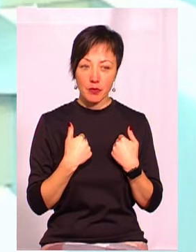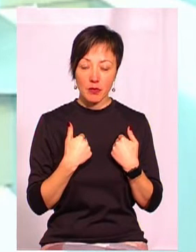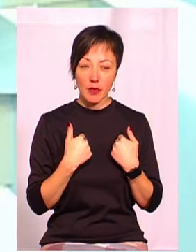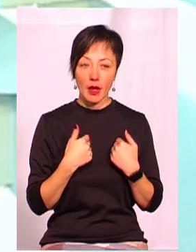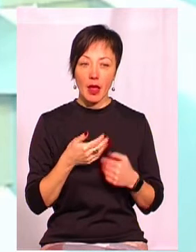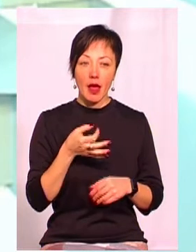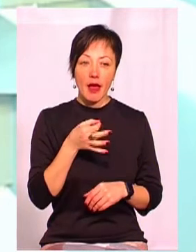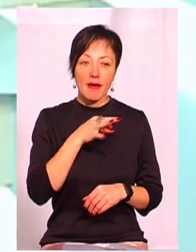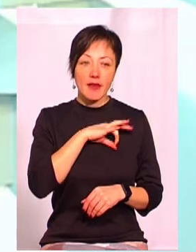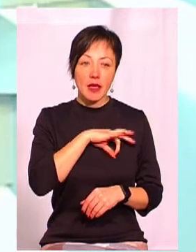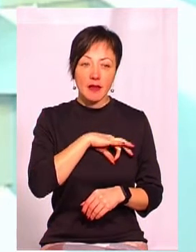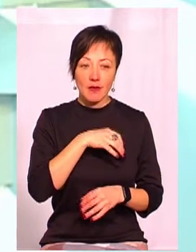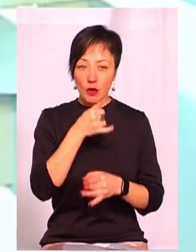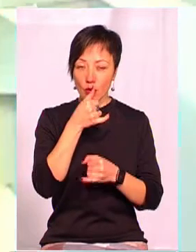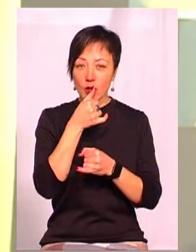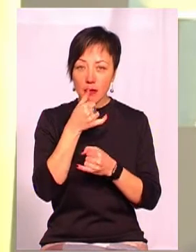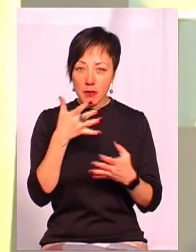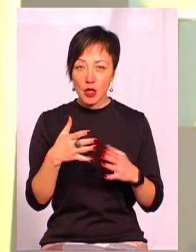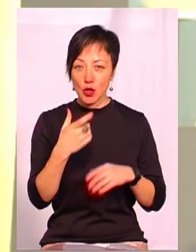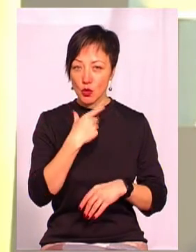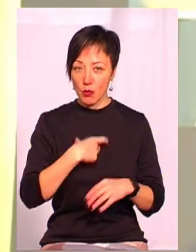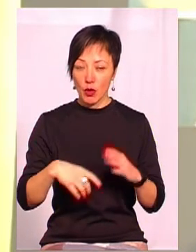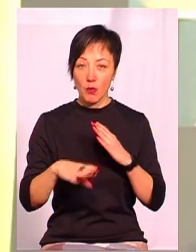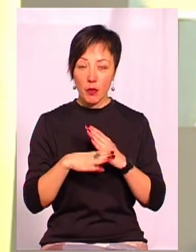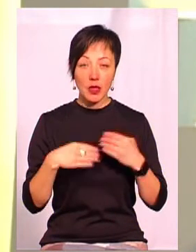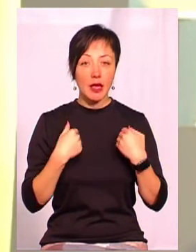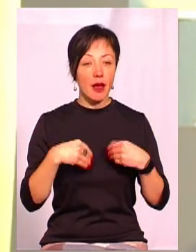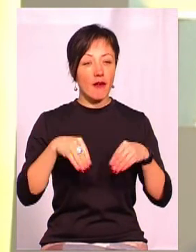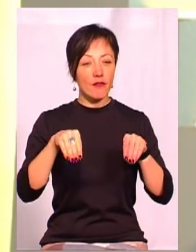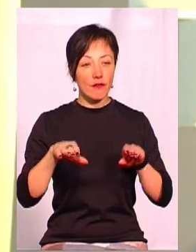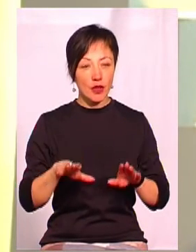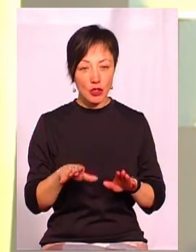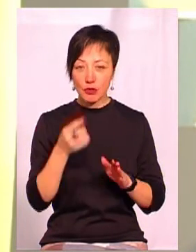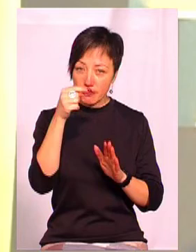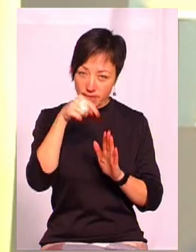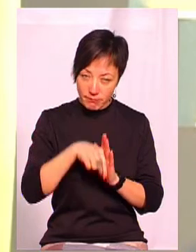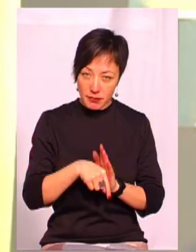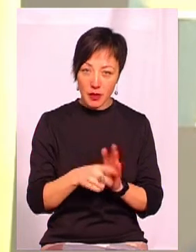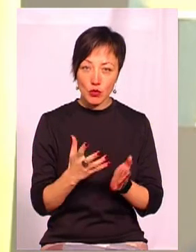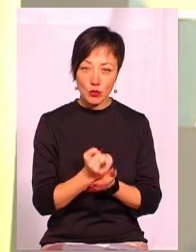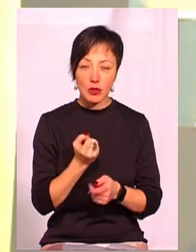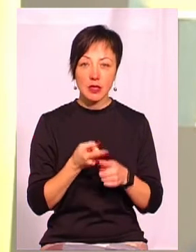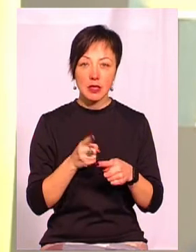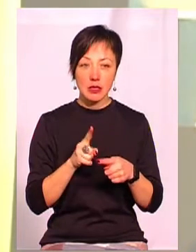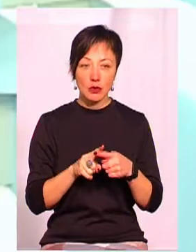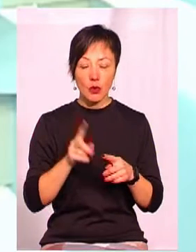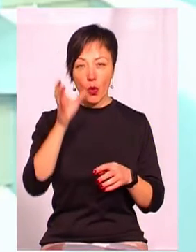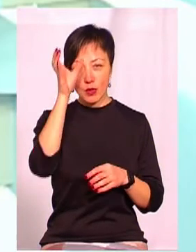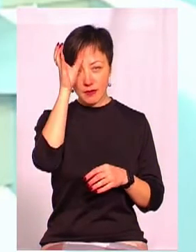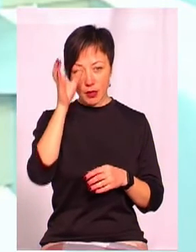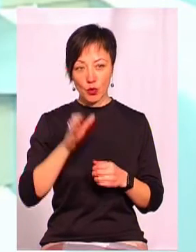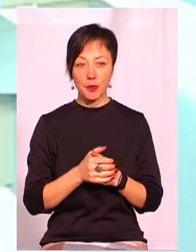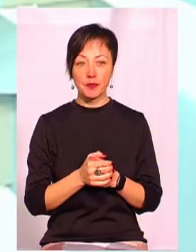скажімо так, ефективно не міг собі допомогти. І тому я вирішив йти вглиб і здобути цю